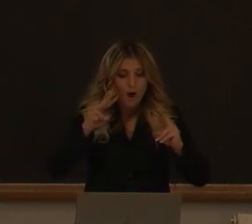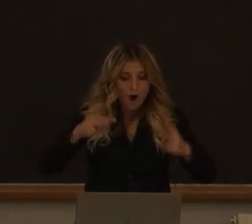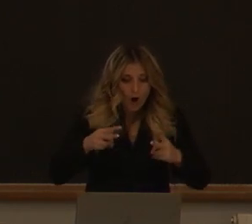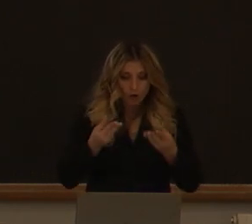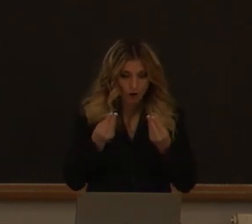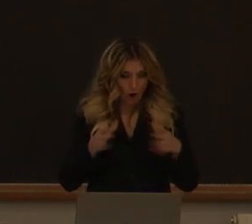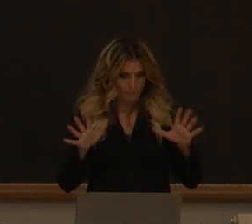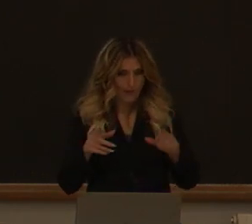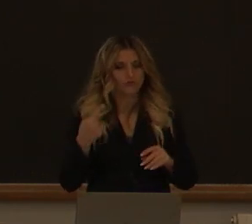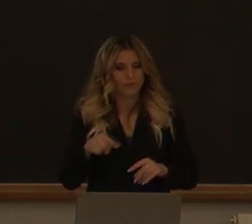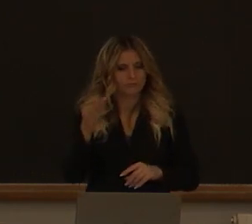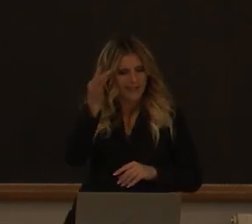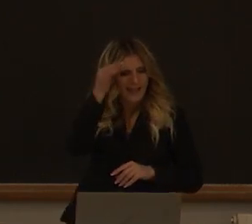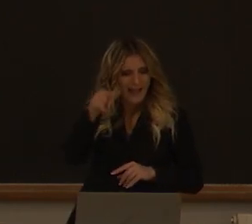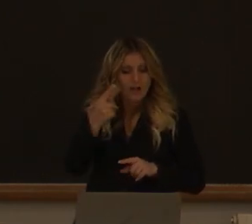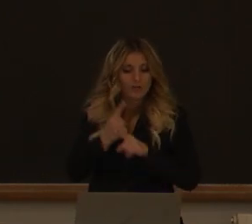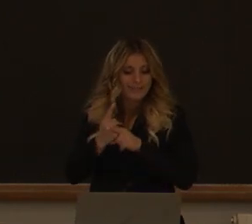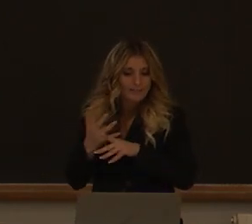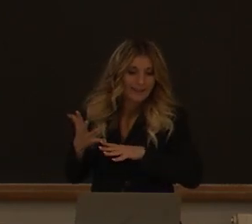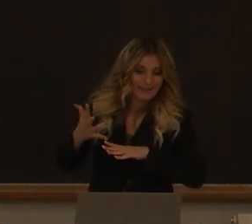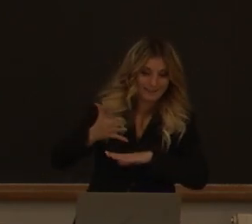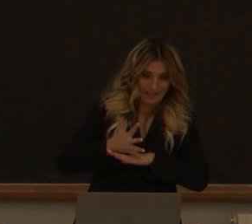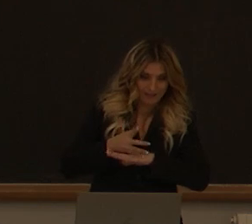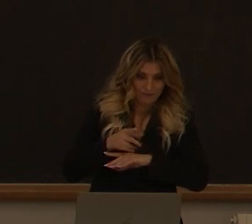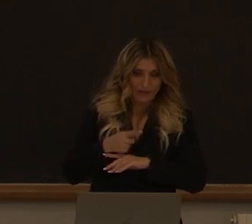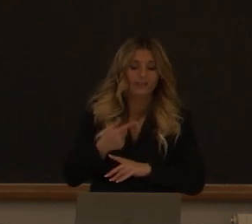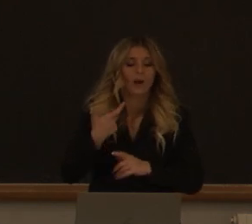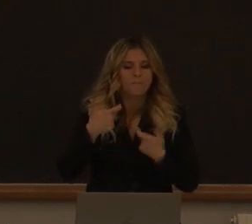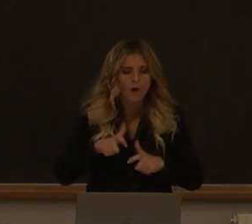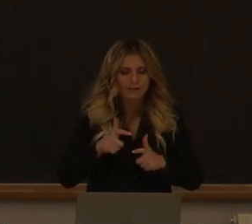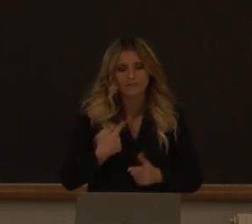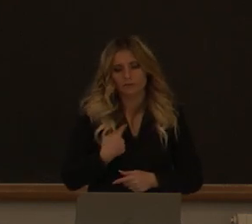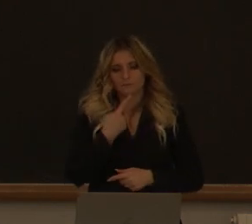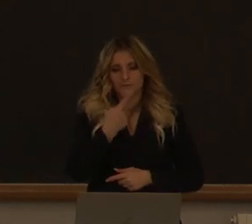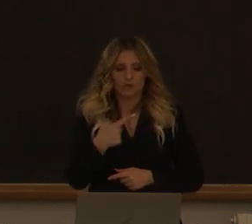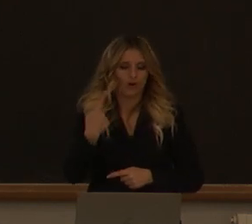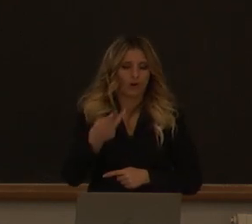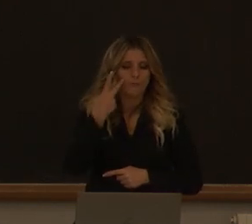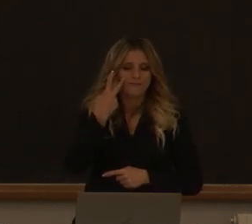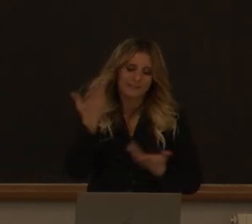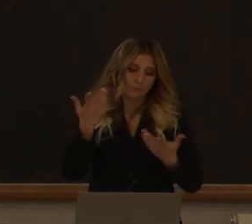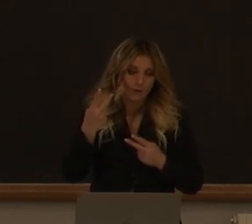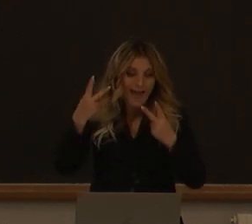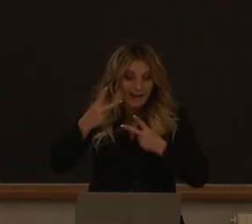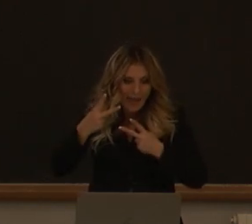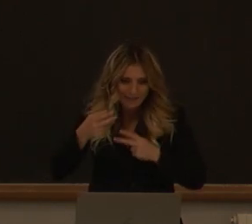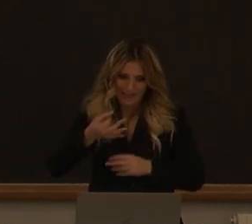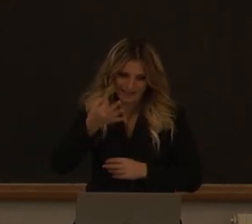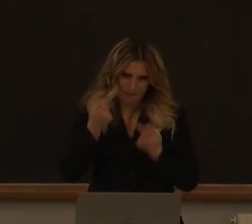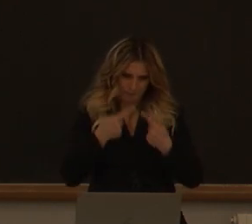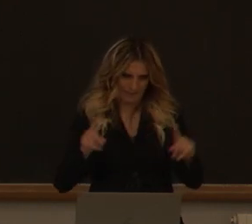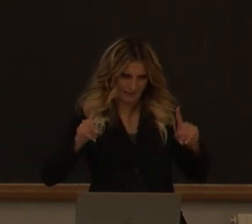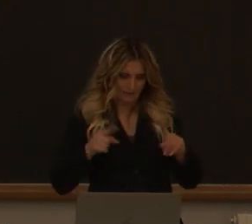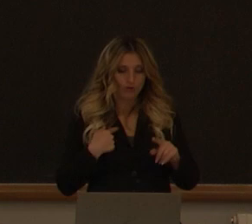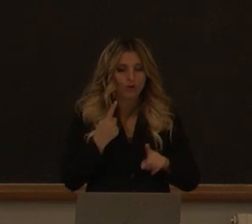controllo. Allora, in quel caso, diciamo, dovrebbe intervenire, perché dico dovrebbe, perché in realtà poi, come vedremo, la realtà è tutt'altra. Dovrebbe